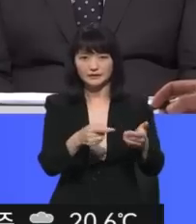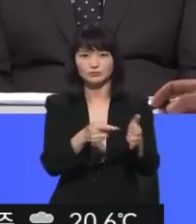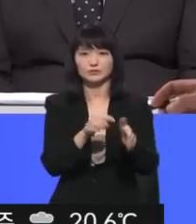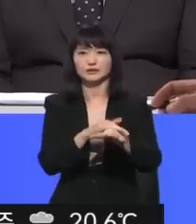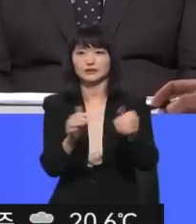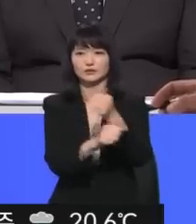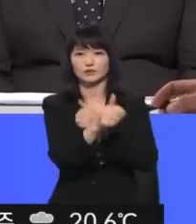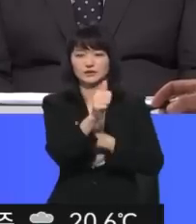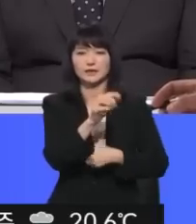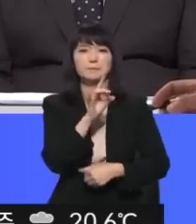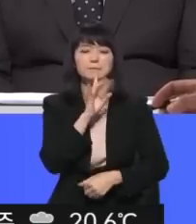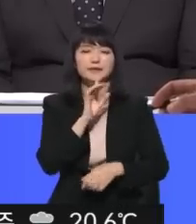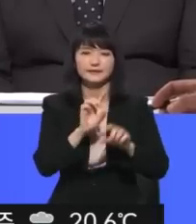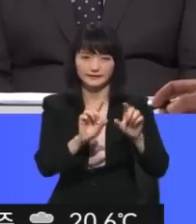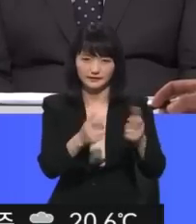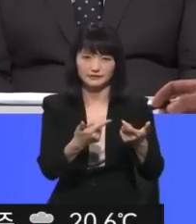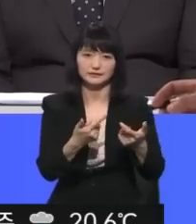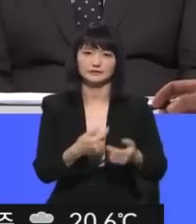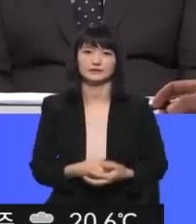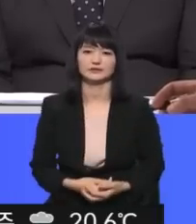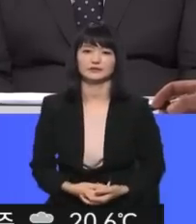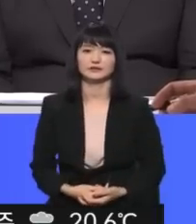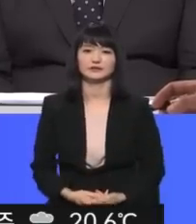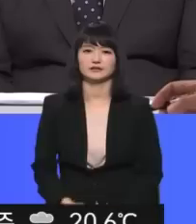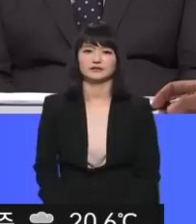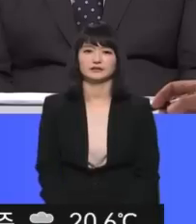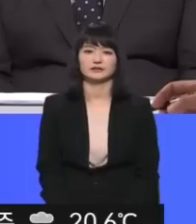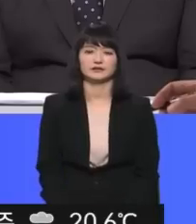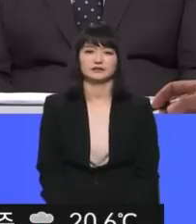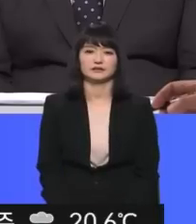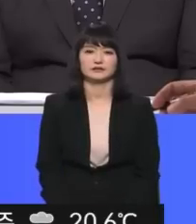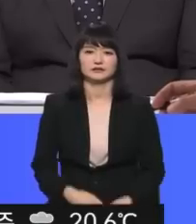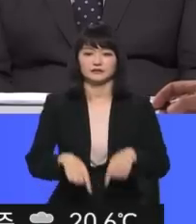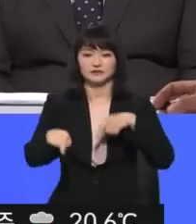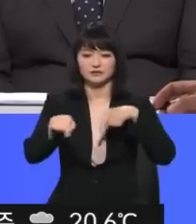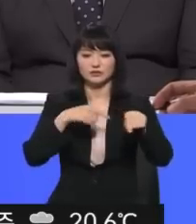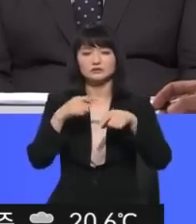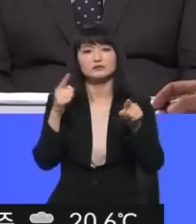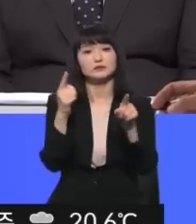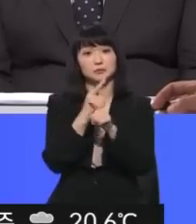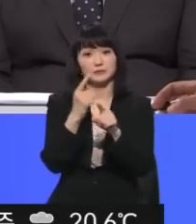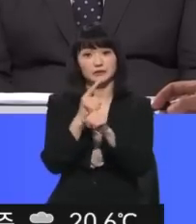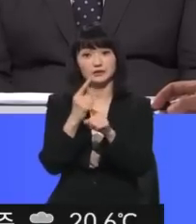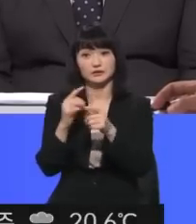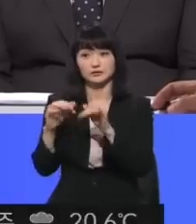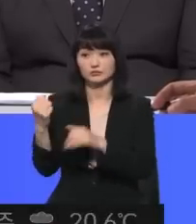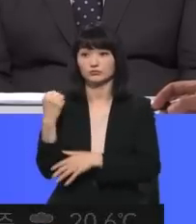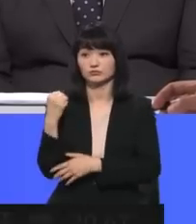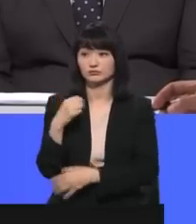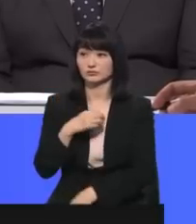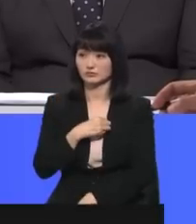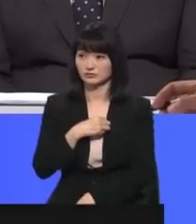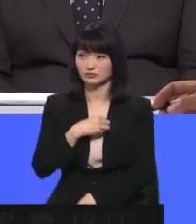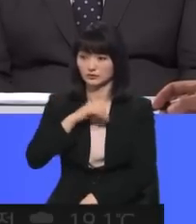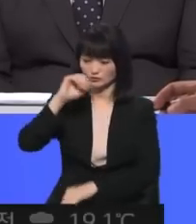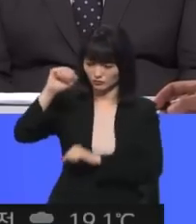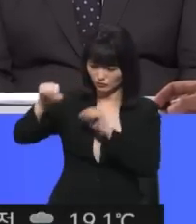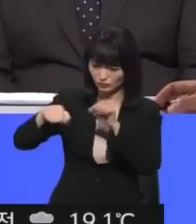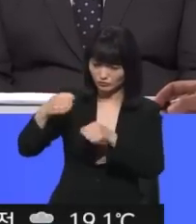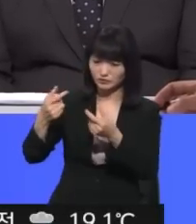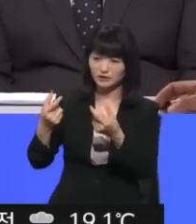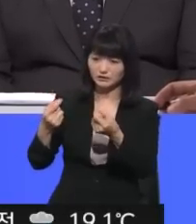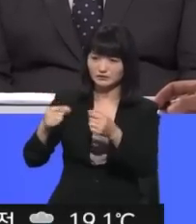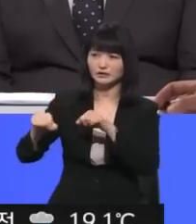좀 했습니다 노 땡 순임 정치는 생물 이라는데 국민의 임원들은 자꾸 동물처럼 행동하는데